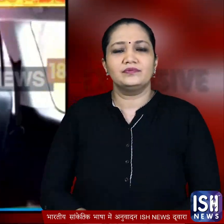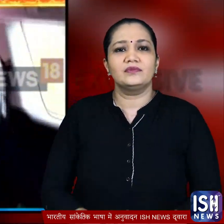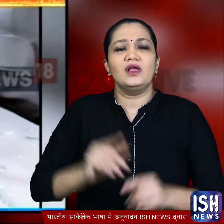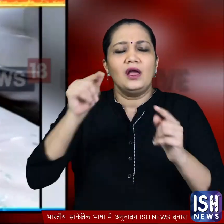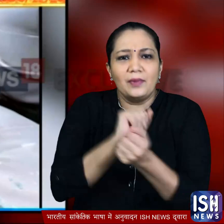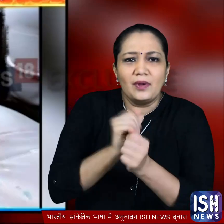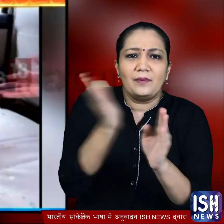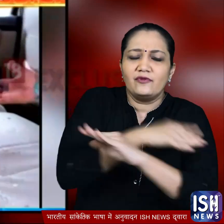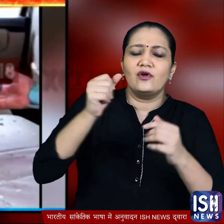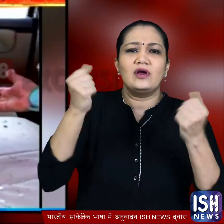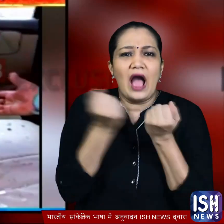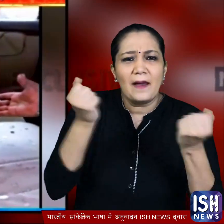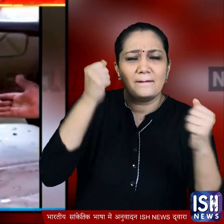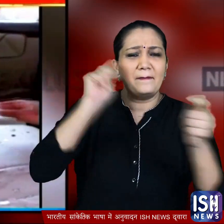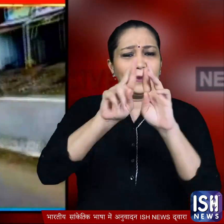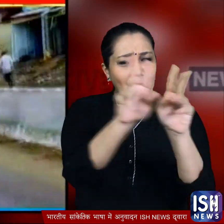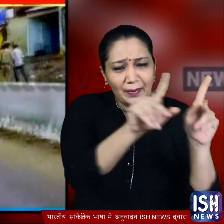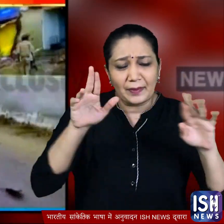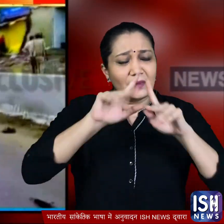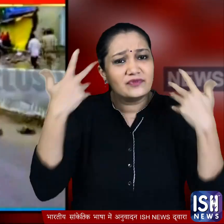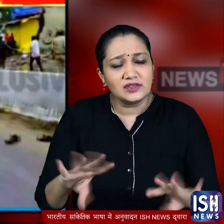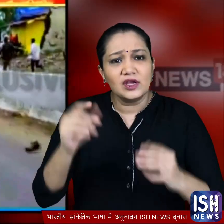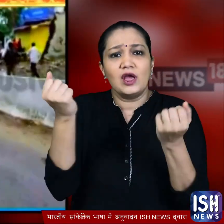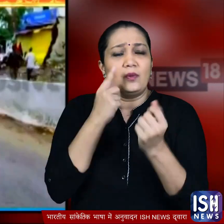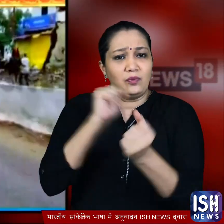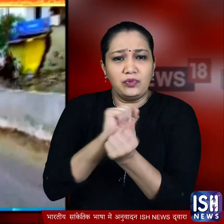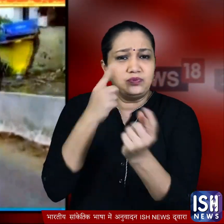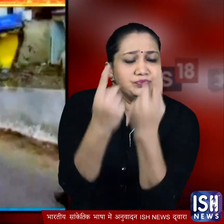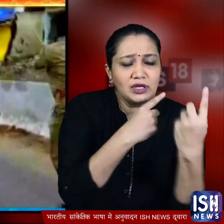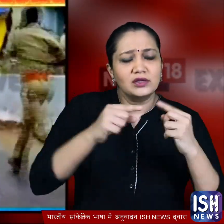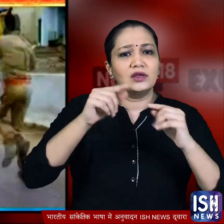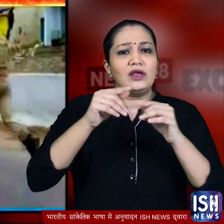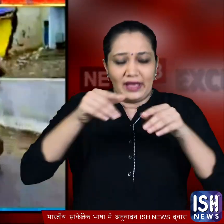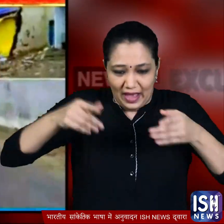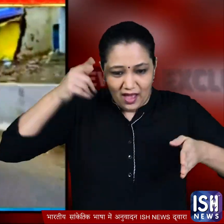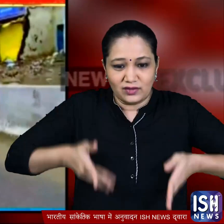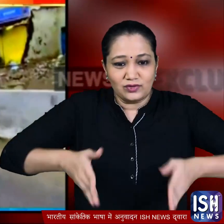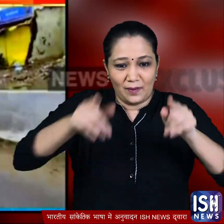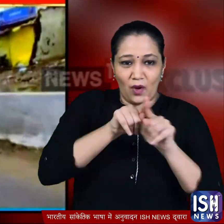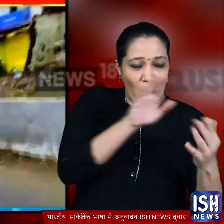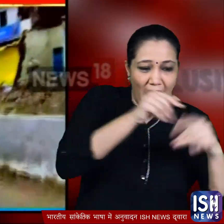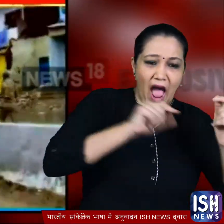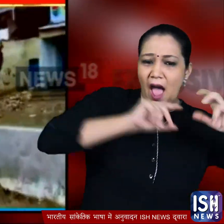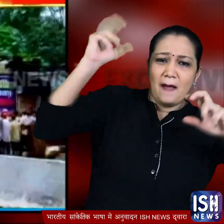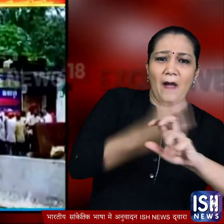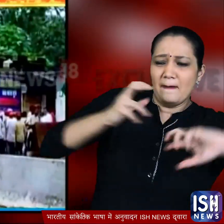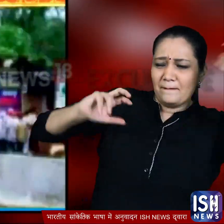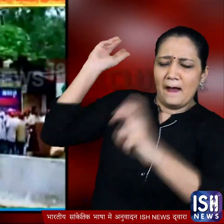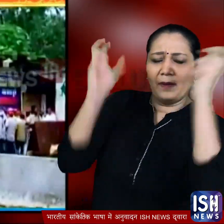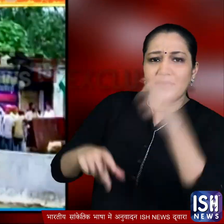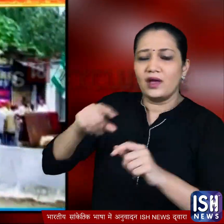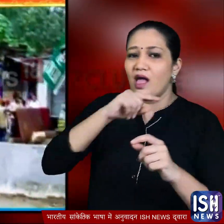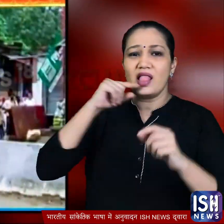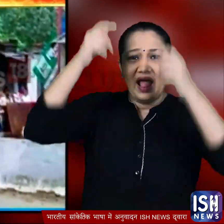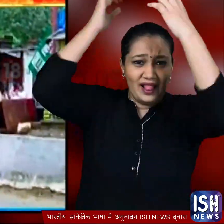से पहले कई गाड़ियों में तोड़फोड़ कर चुकी थी और पुलिस की कार्रवाई शुरू होते ही भीड़ सड़क के दूसरी ओर जमा होकर पथराव करने लगी। लाल